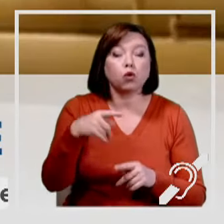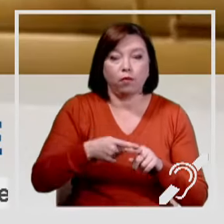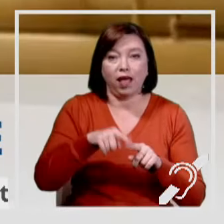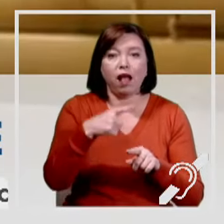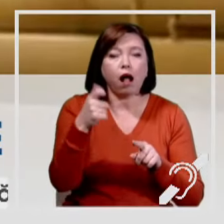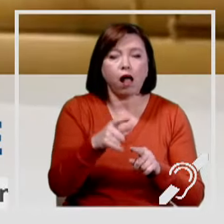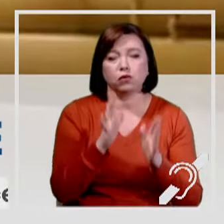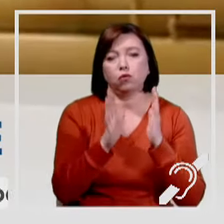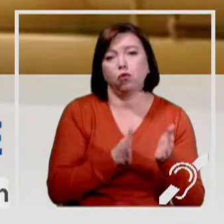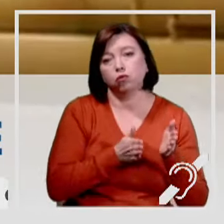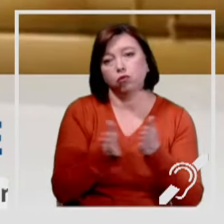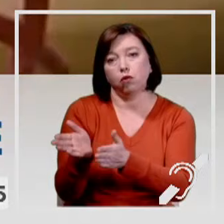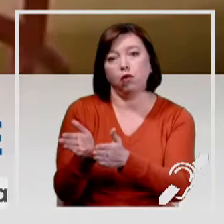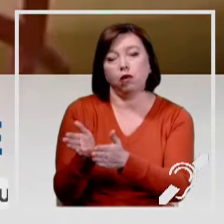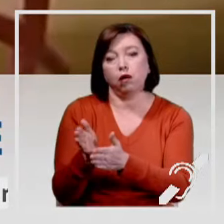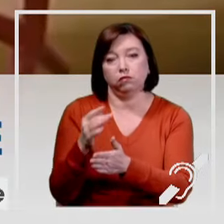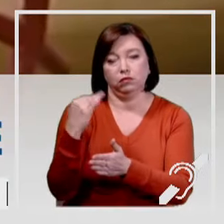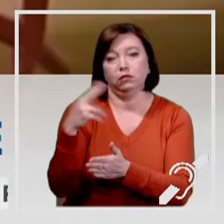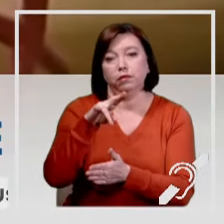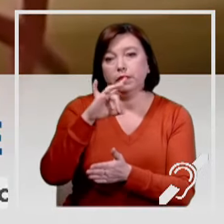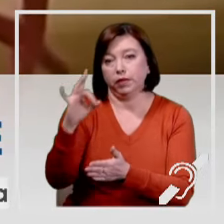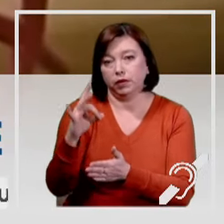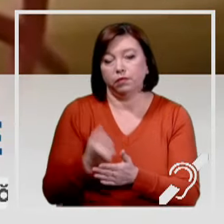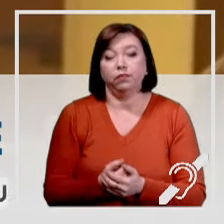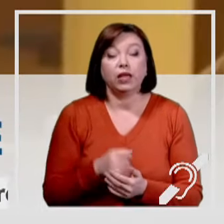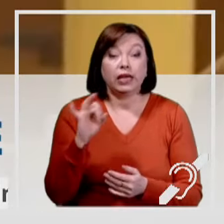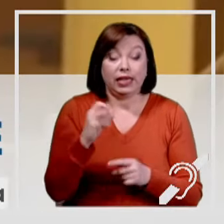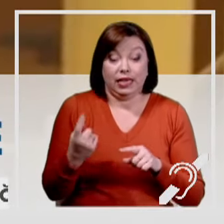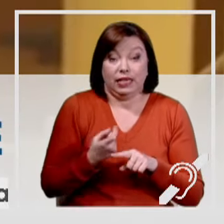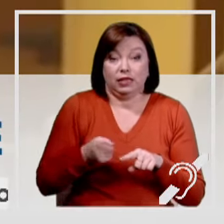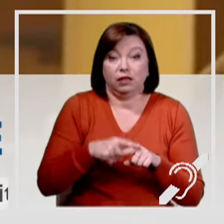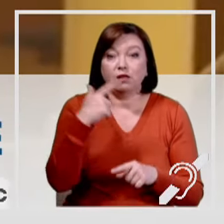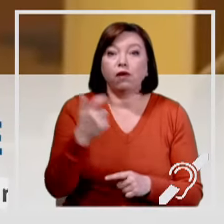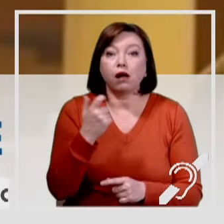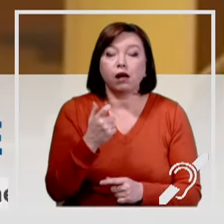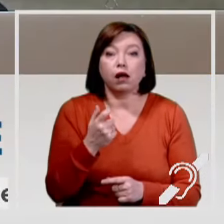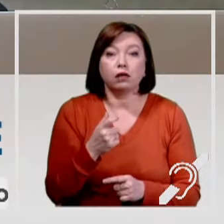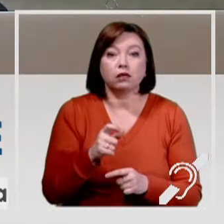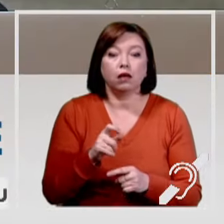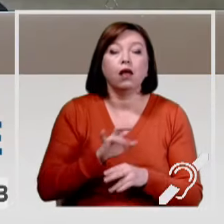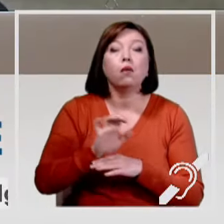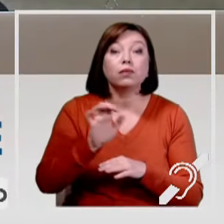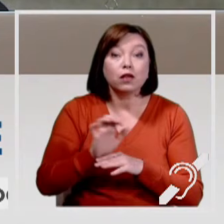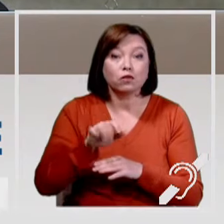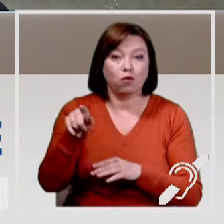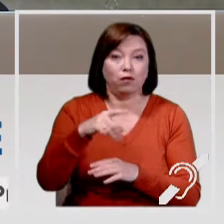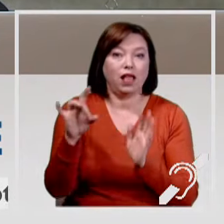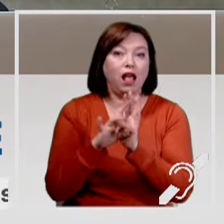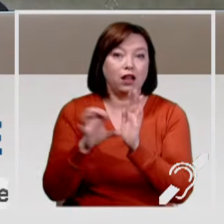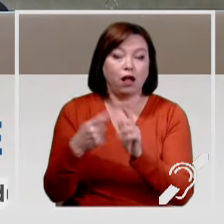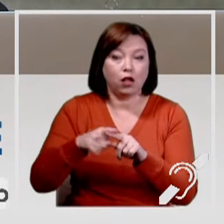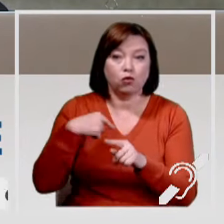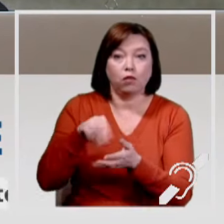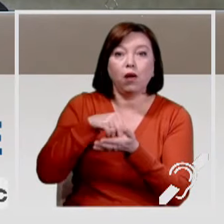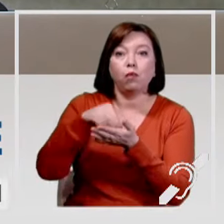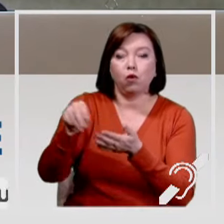livrat strict către malul stâng și din acest gaz se produce energie electrică pe care noi o